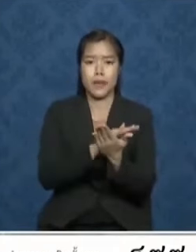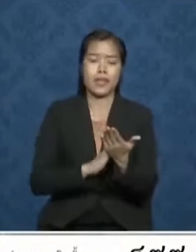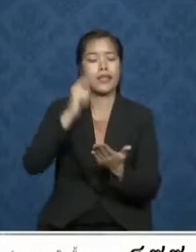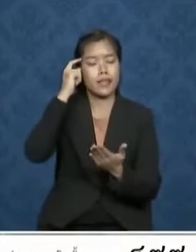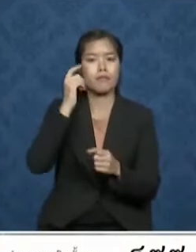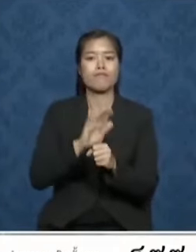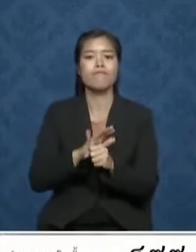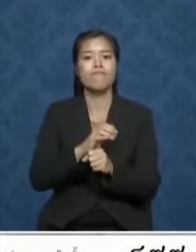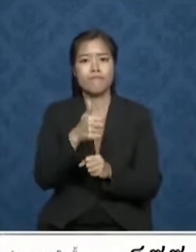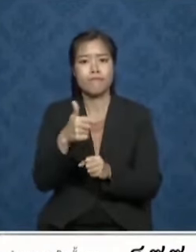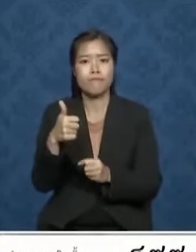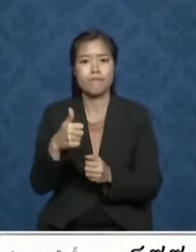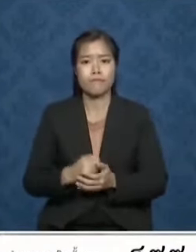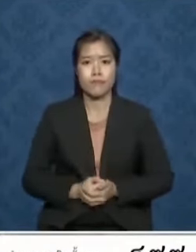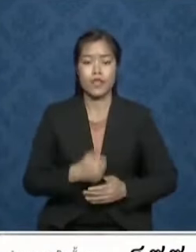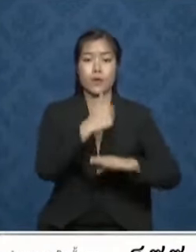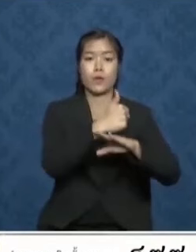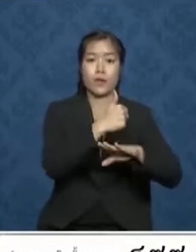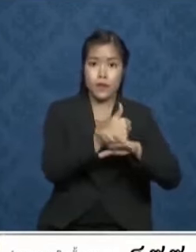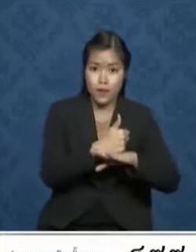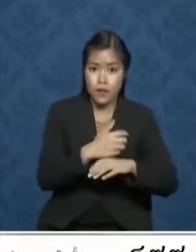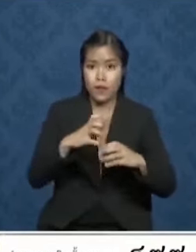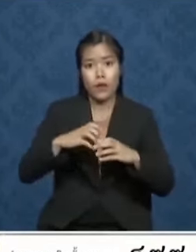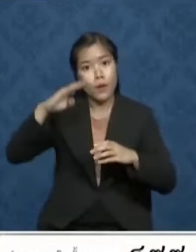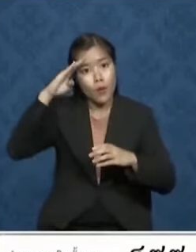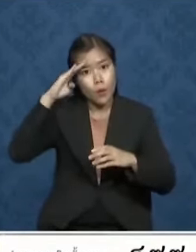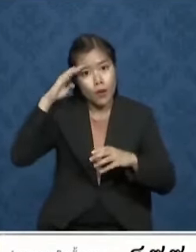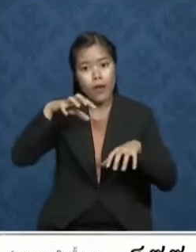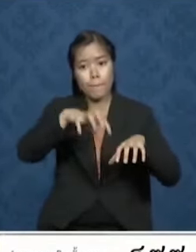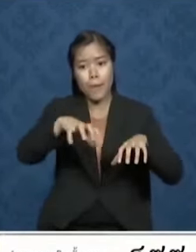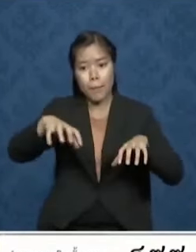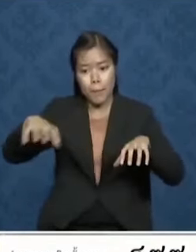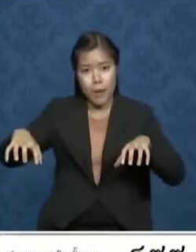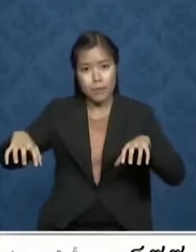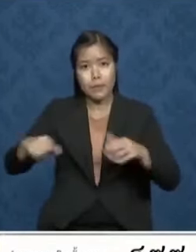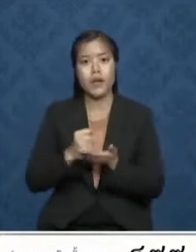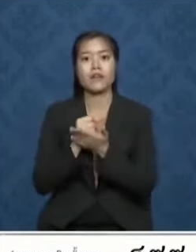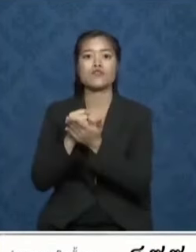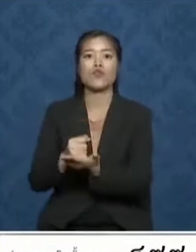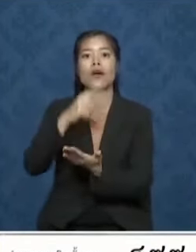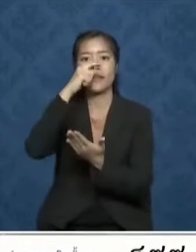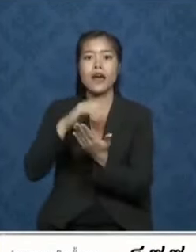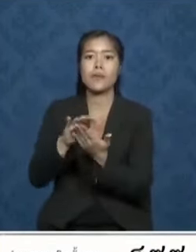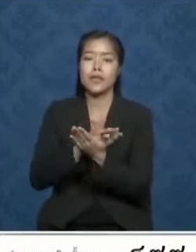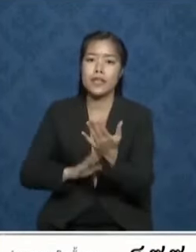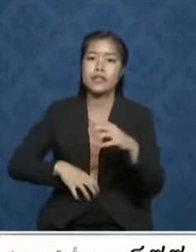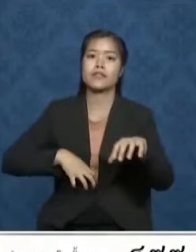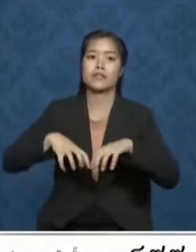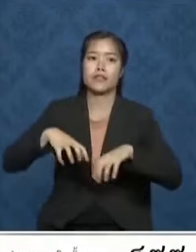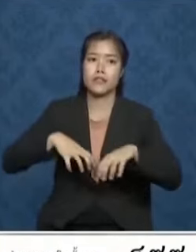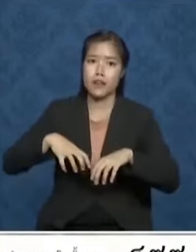เหมาะสมนะครับเอานายพลเอากำลังพลเอาสถานที่ทรัพยากรมาช่วยกันนะครับในการบริหาร